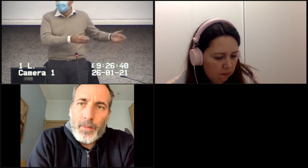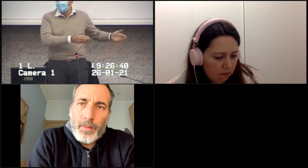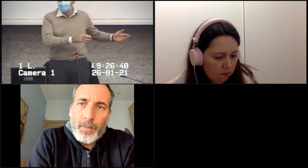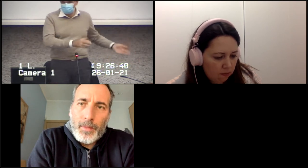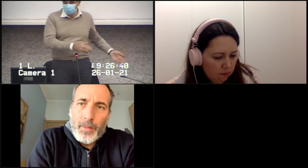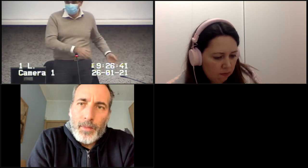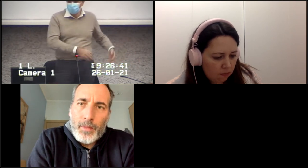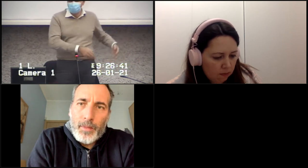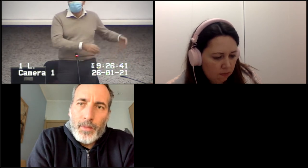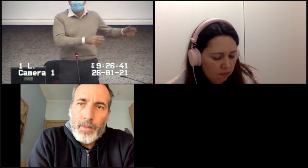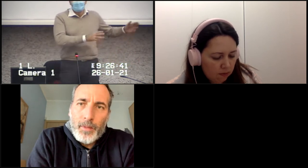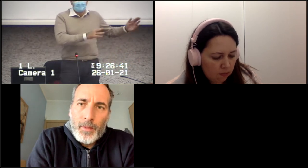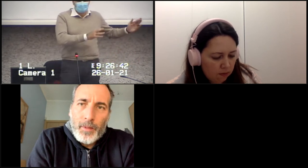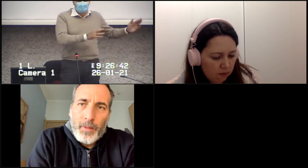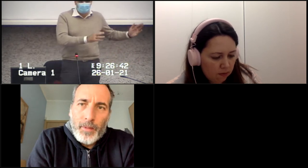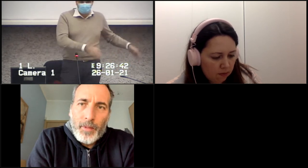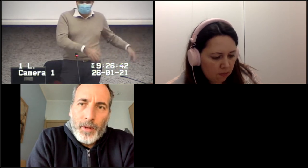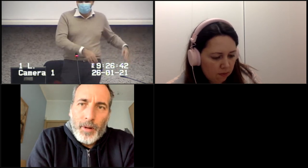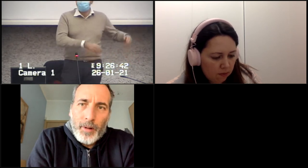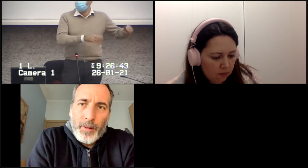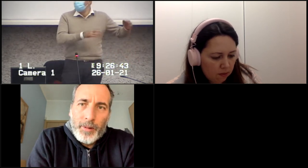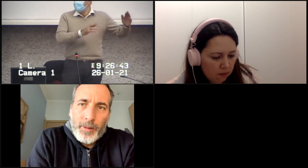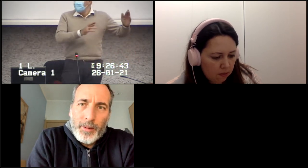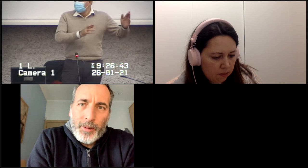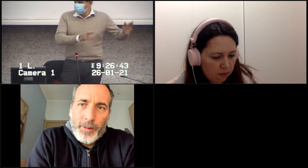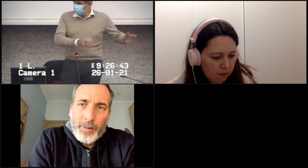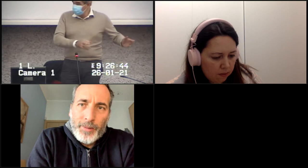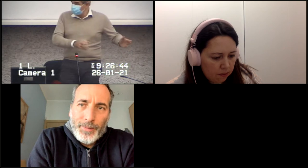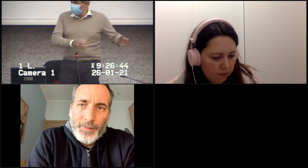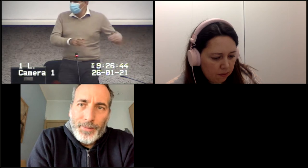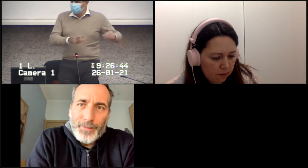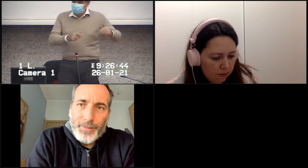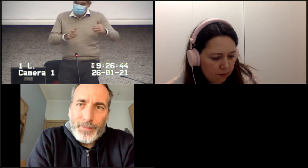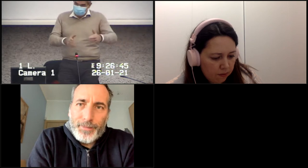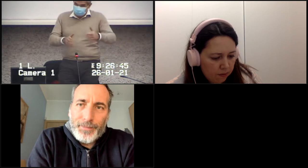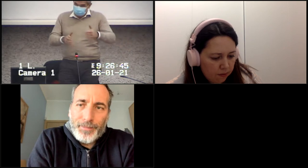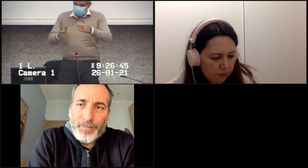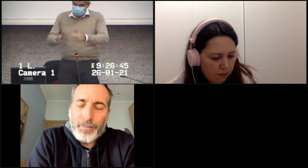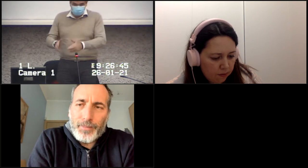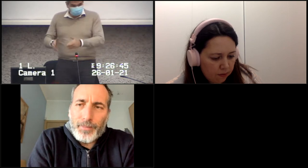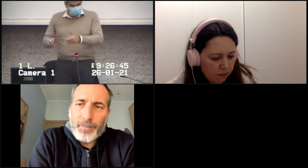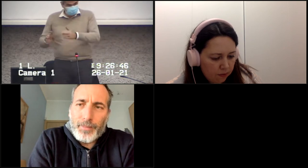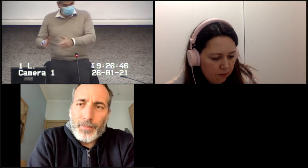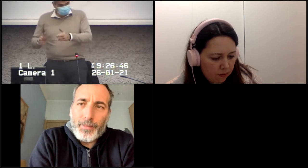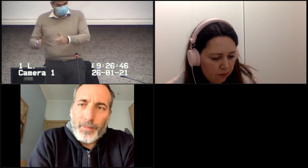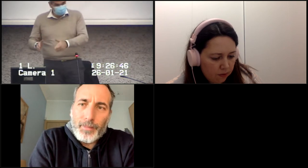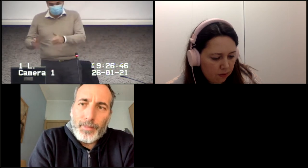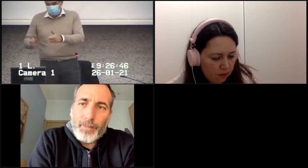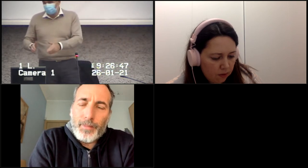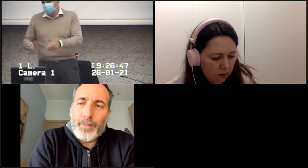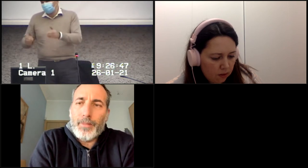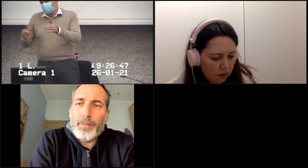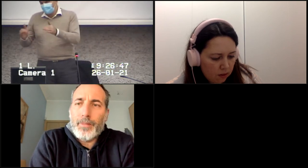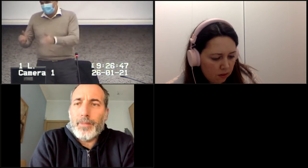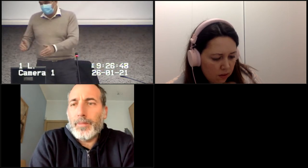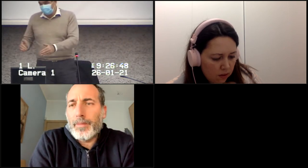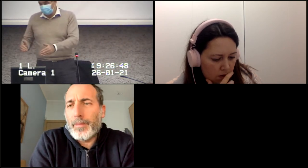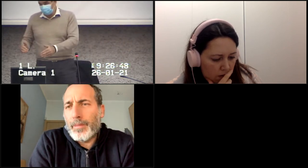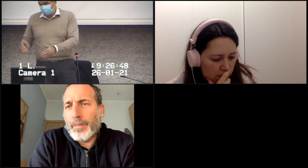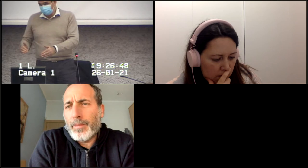strade, marciapiedi, aree verdi, servizi al cittadino inteso come sempre legati